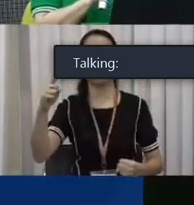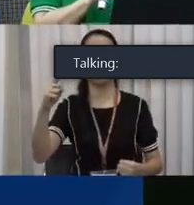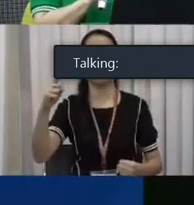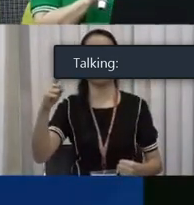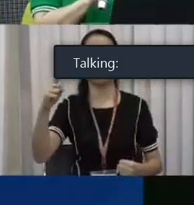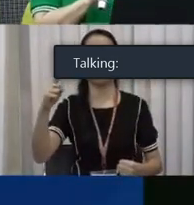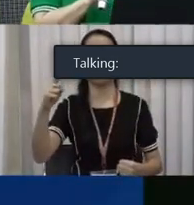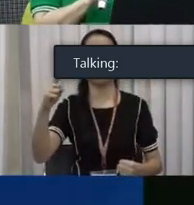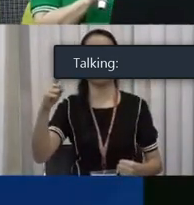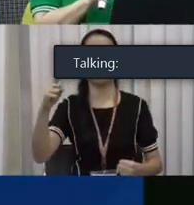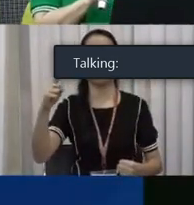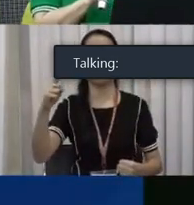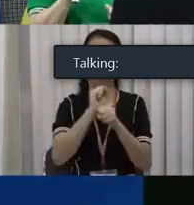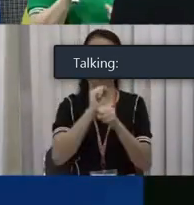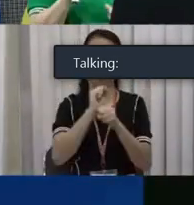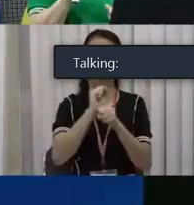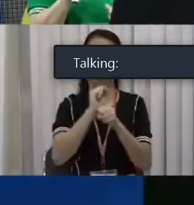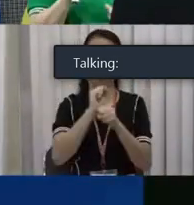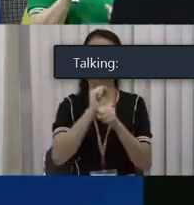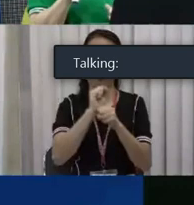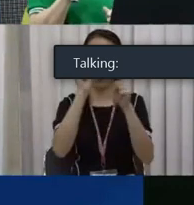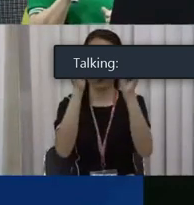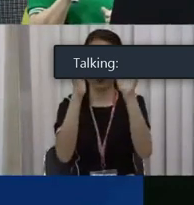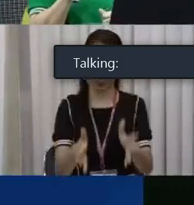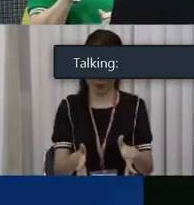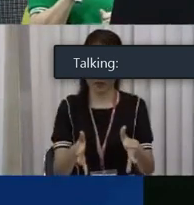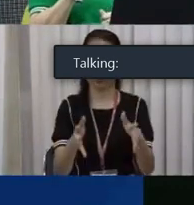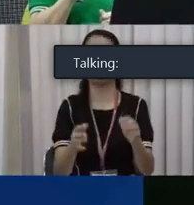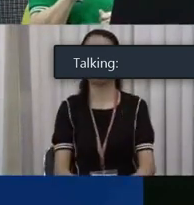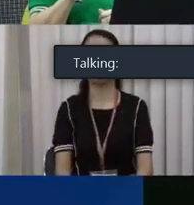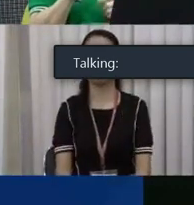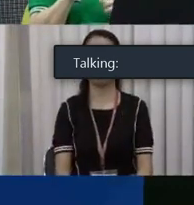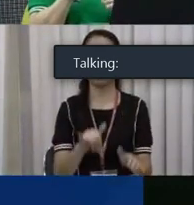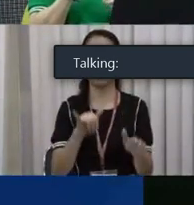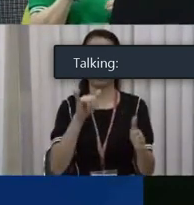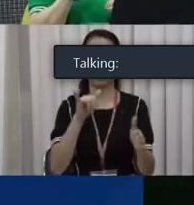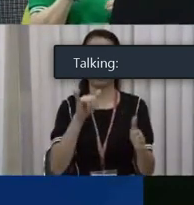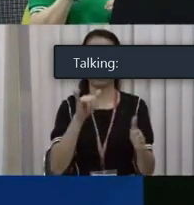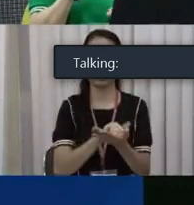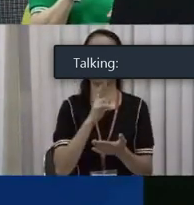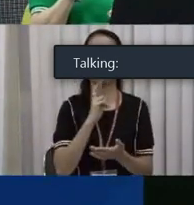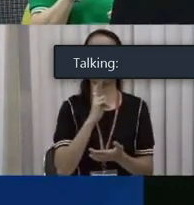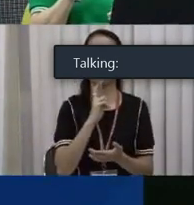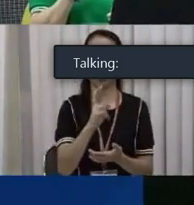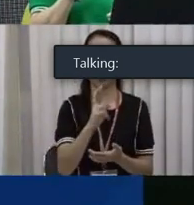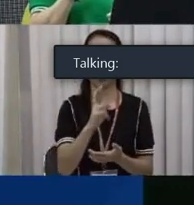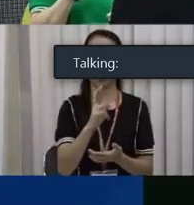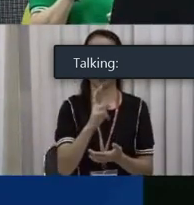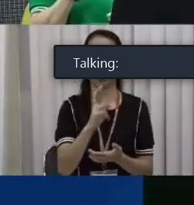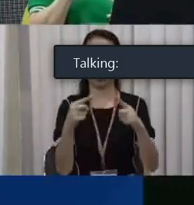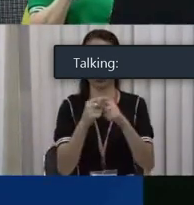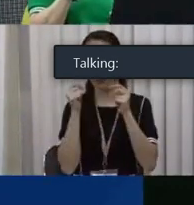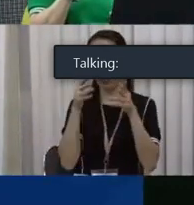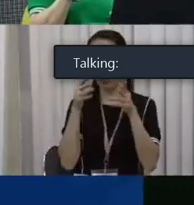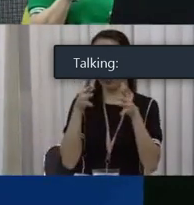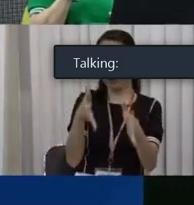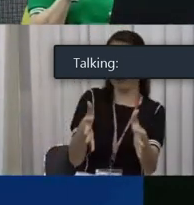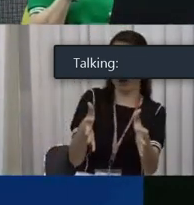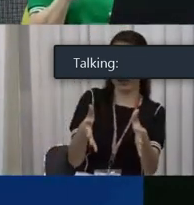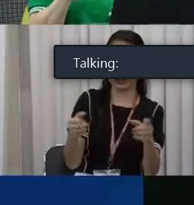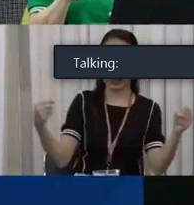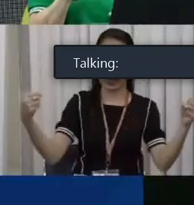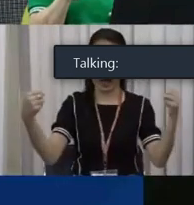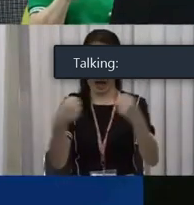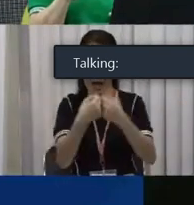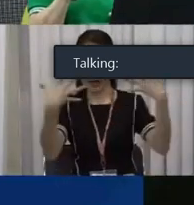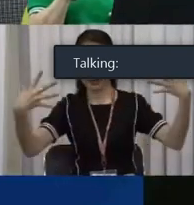ha nga kanang gikinhanglan gyud to avoid any kanang mga